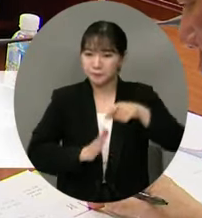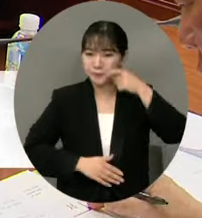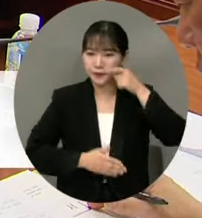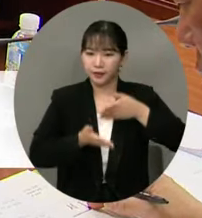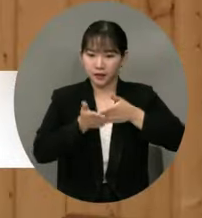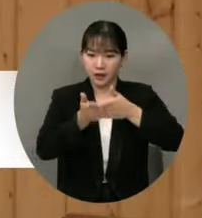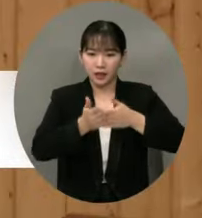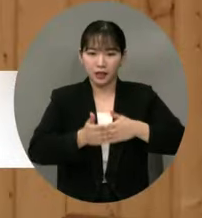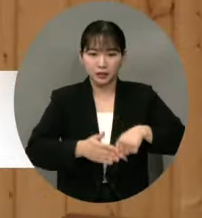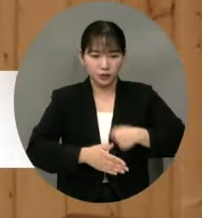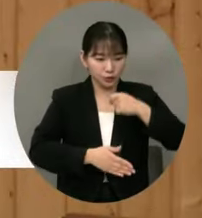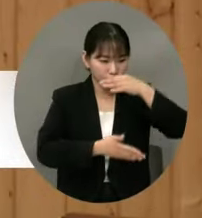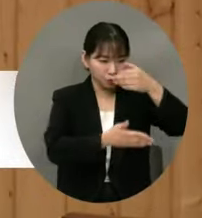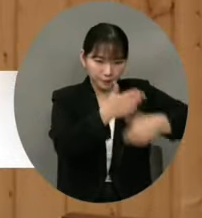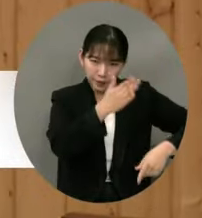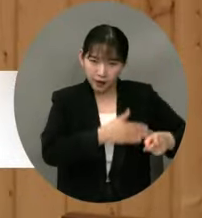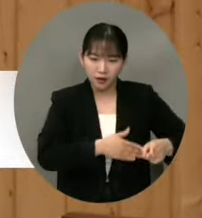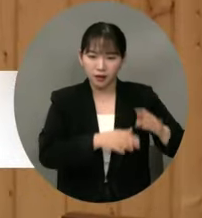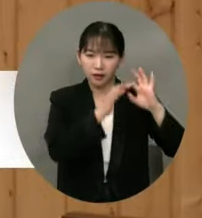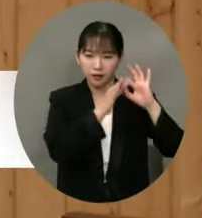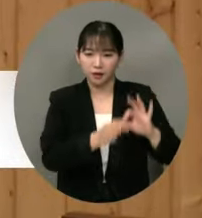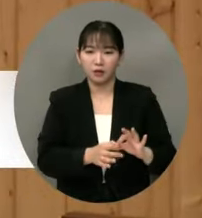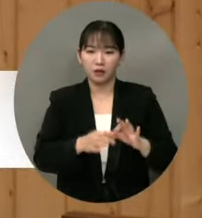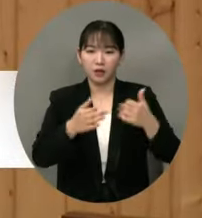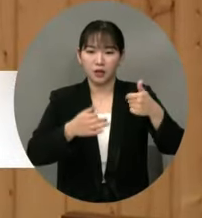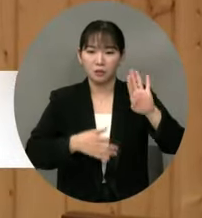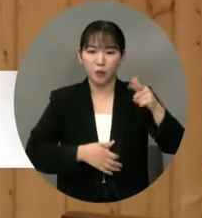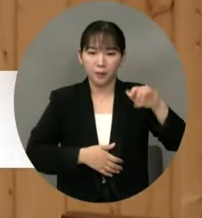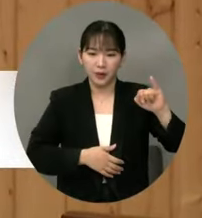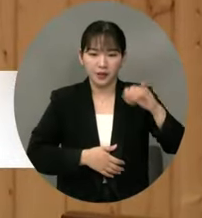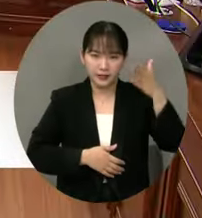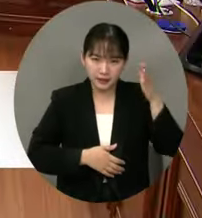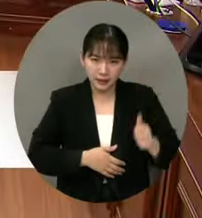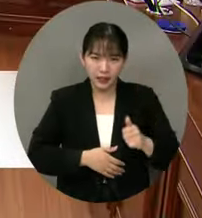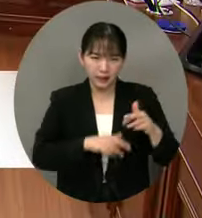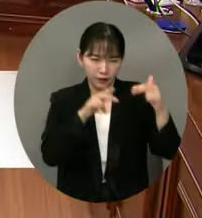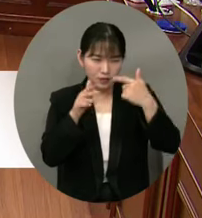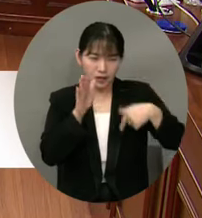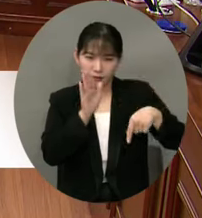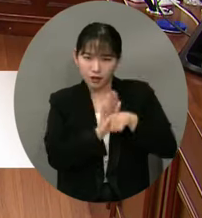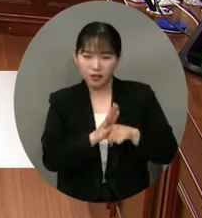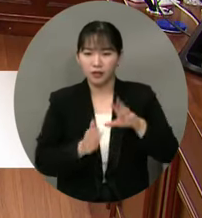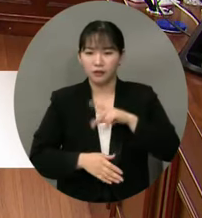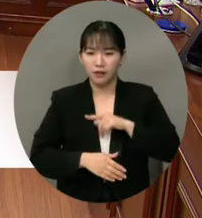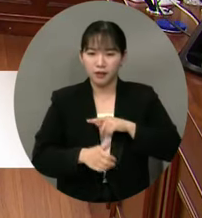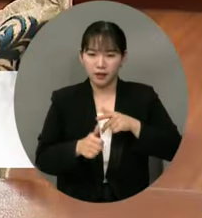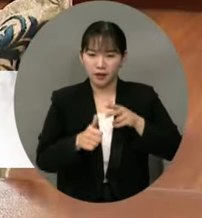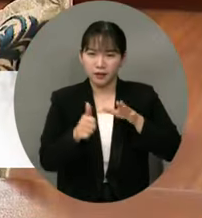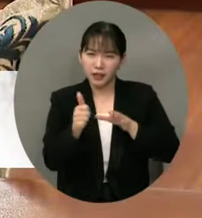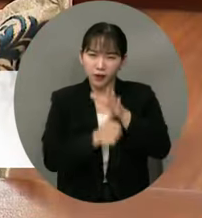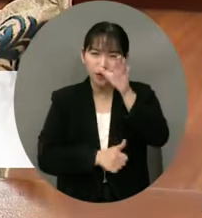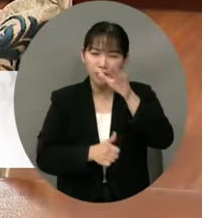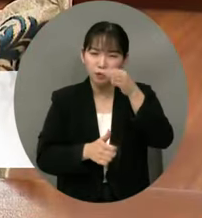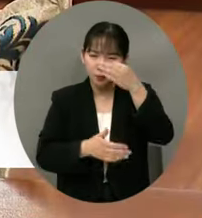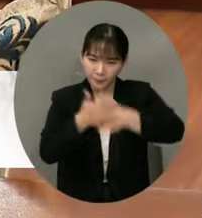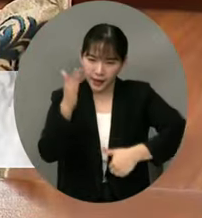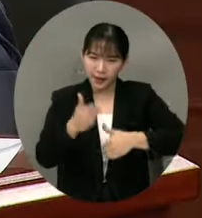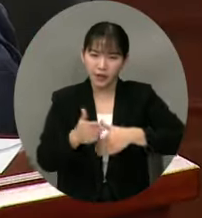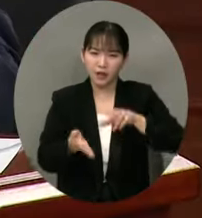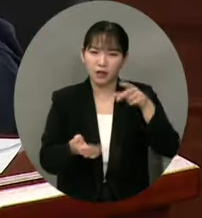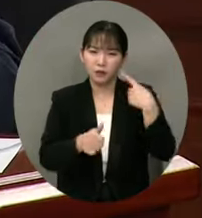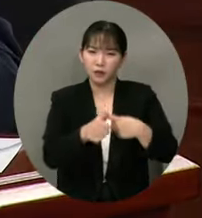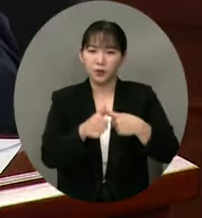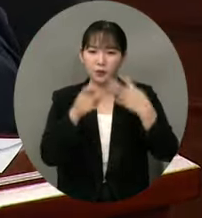발의와 셀프 예산 삭감 등이 이어지면서 김보미 의장을 견제하기 위한 의원들의 저격 삭감이라는 비판은 계속되고